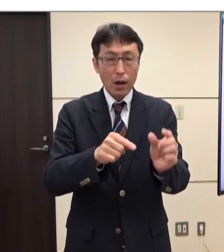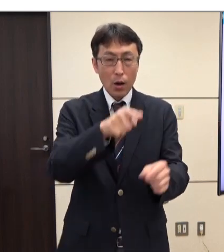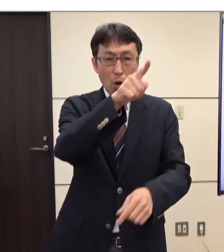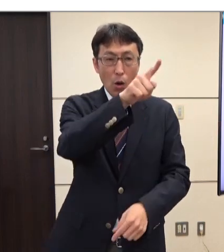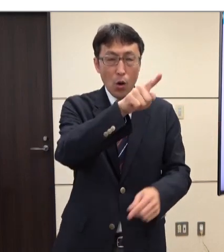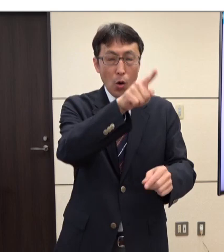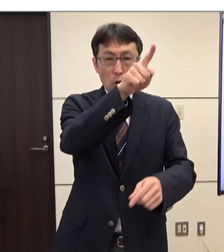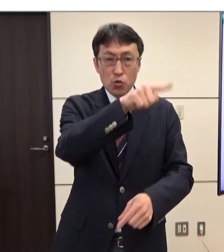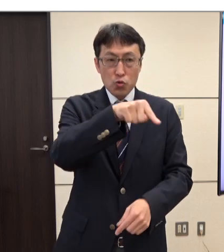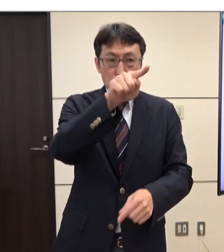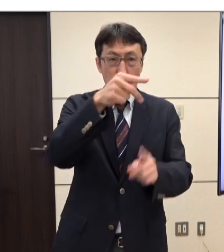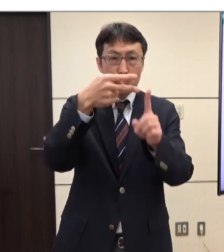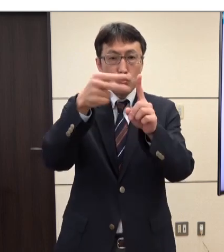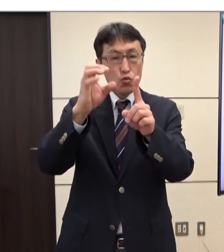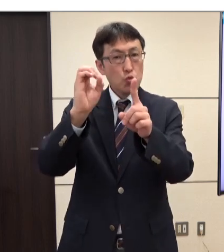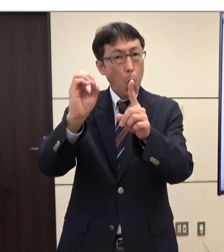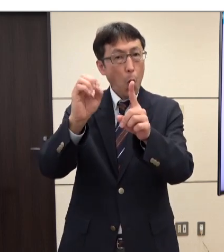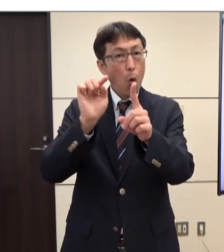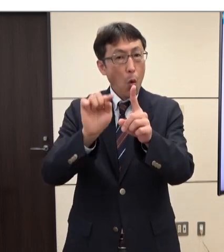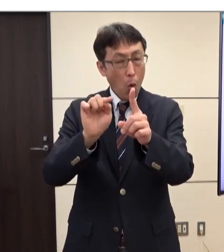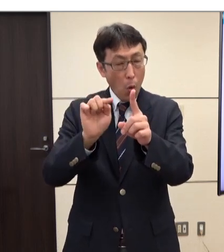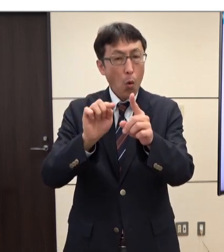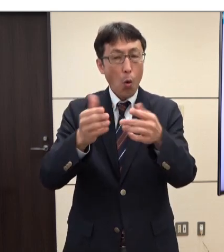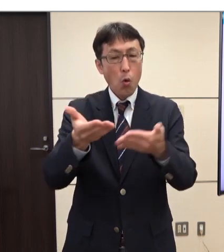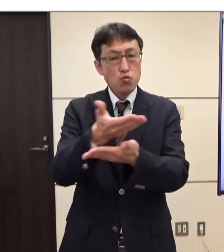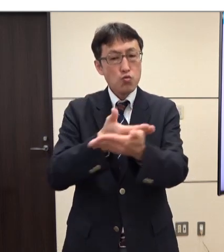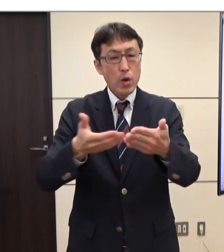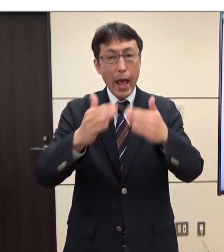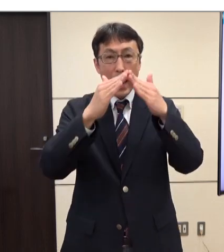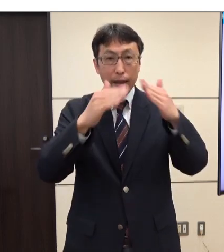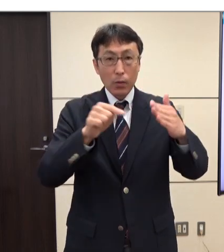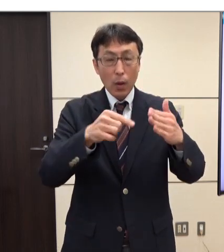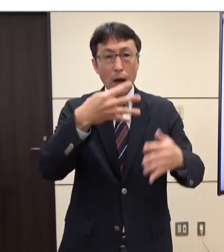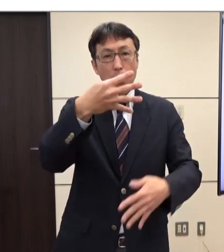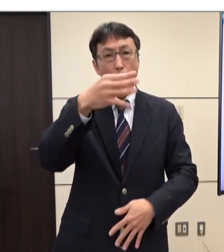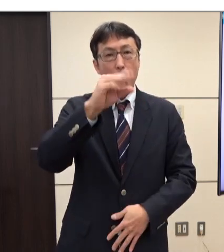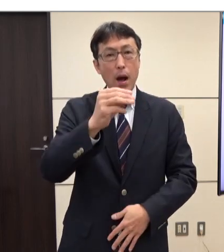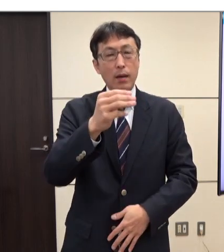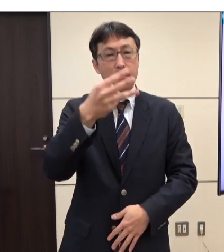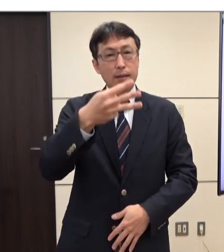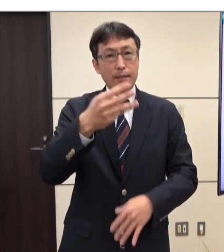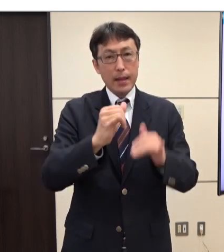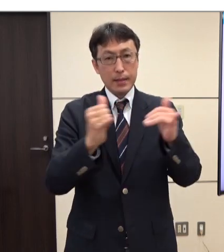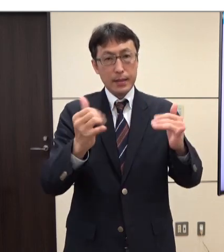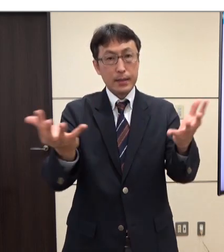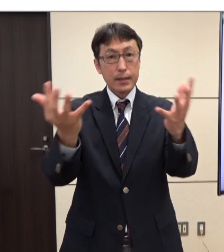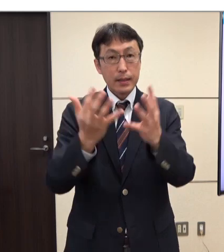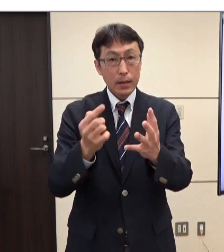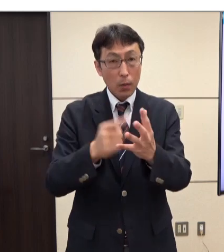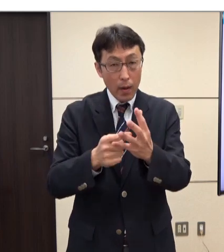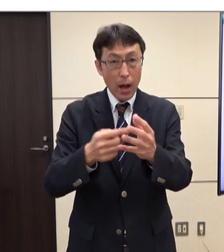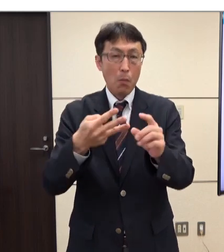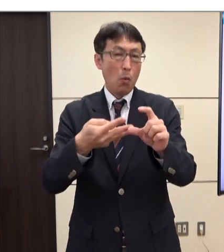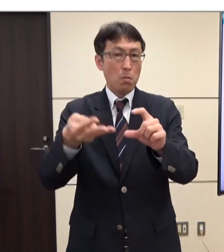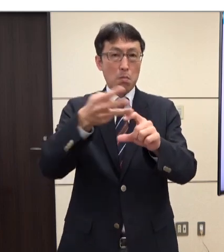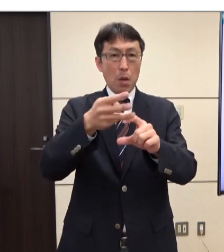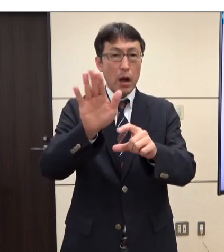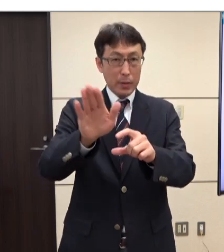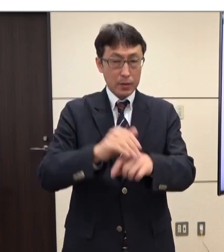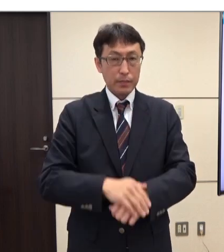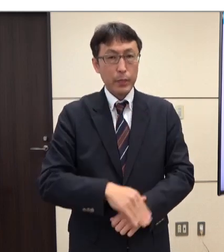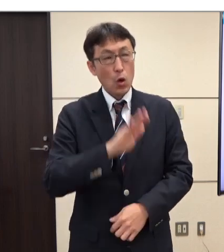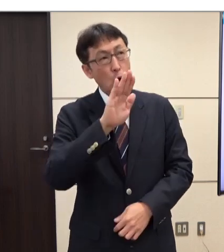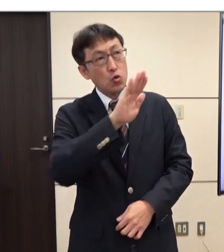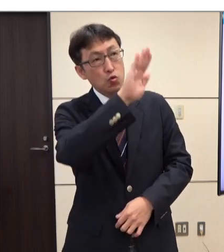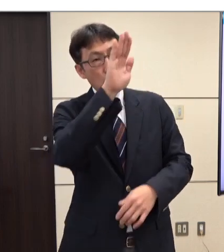4万3000人ですけれども、まあ、これは前年に比べると3倍以上であります。それからバンダイアツマスカイライン、